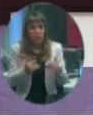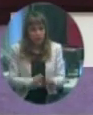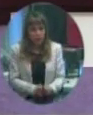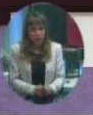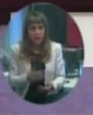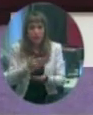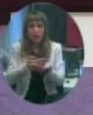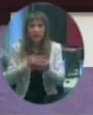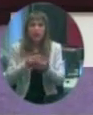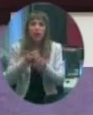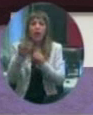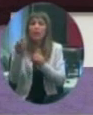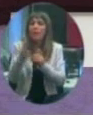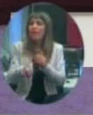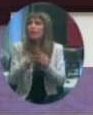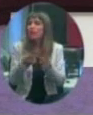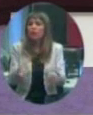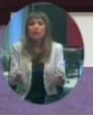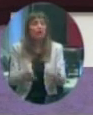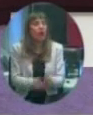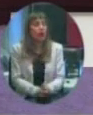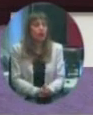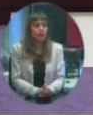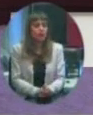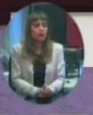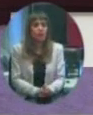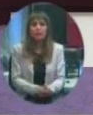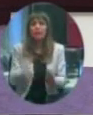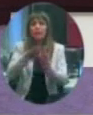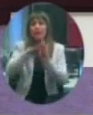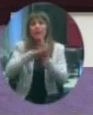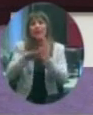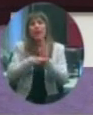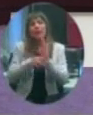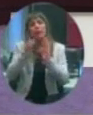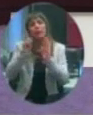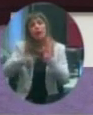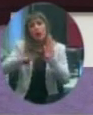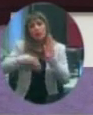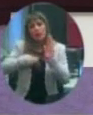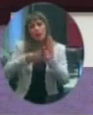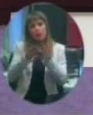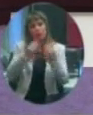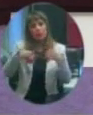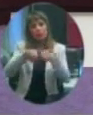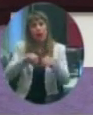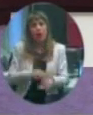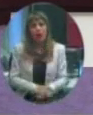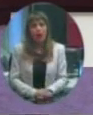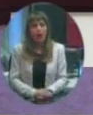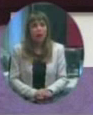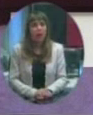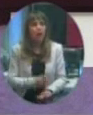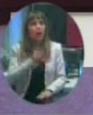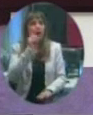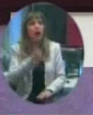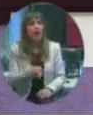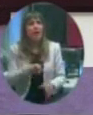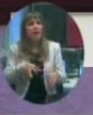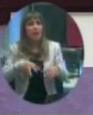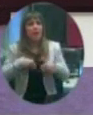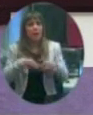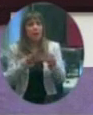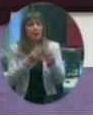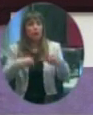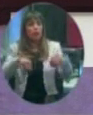המוות, אלא בתנאים מסוימים, שהתנאים הם בעצם הסכמה של המשפחה. צריך להיות הסכמה משפחה, או